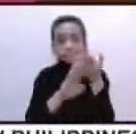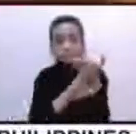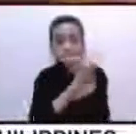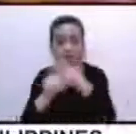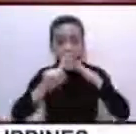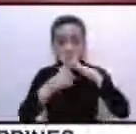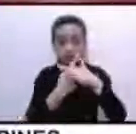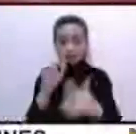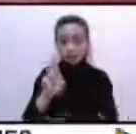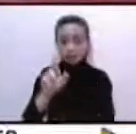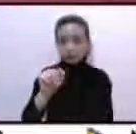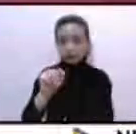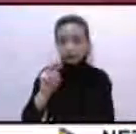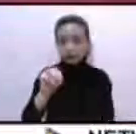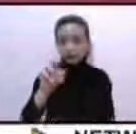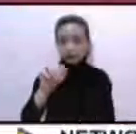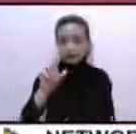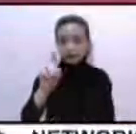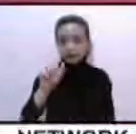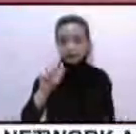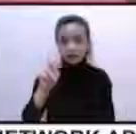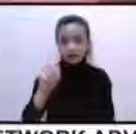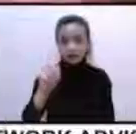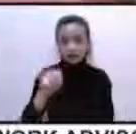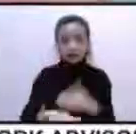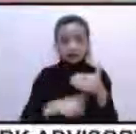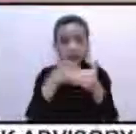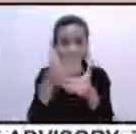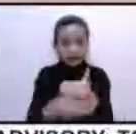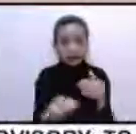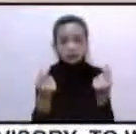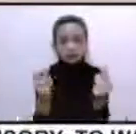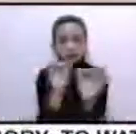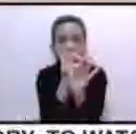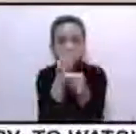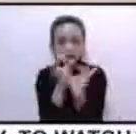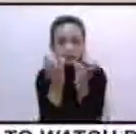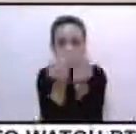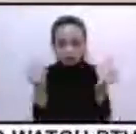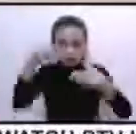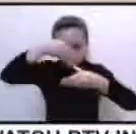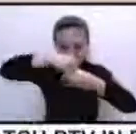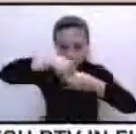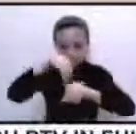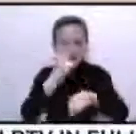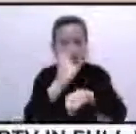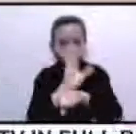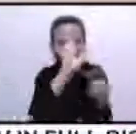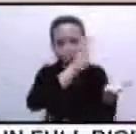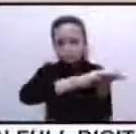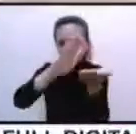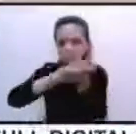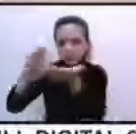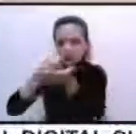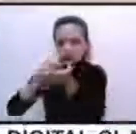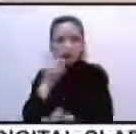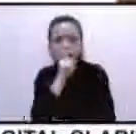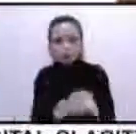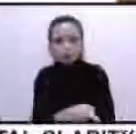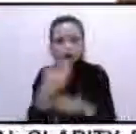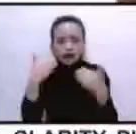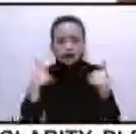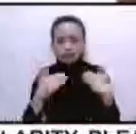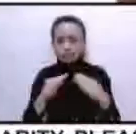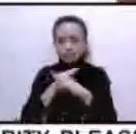natapos dyan dahil inayos din nila ang loob mismo ng kanilang pook sambahan. Nag-disinfect pa para siguradong may panlaban sa